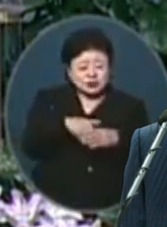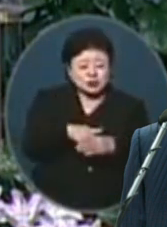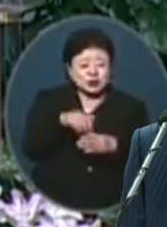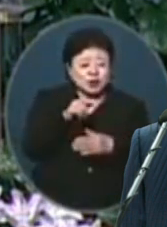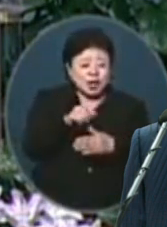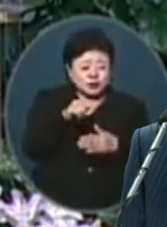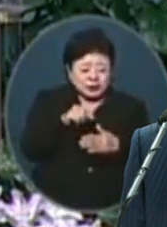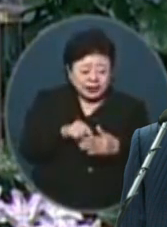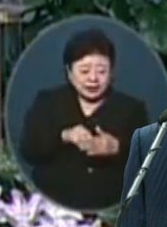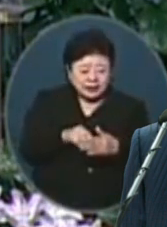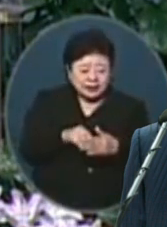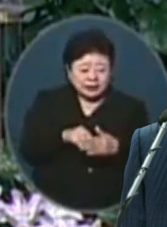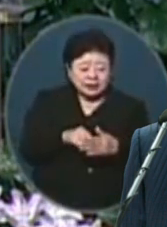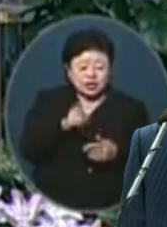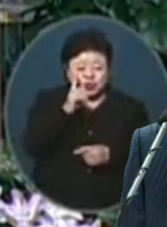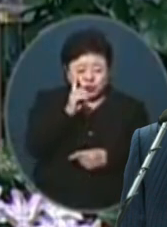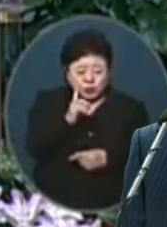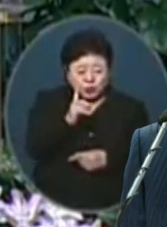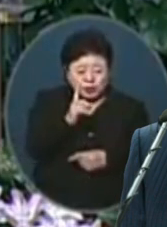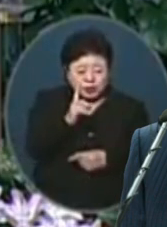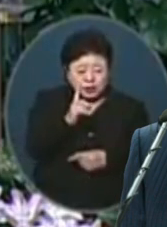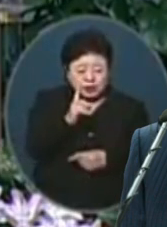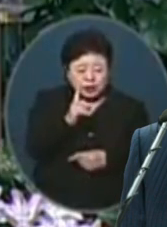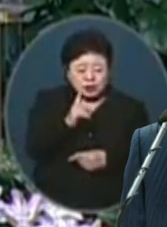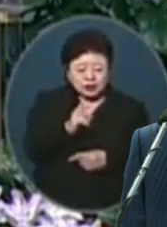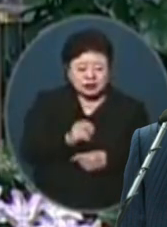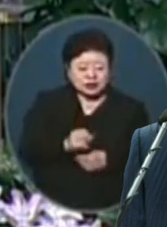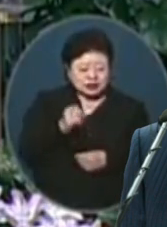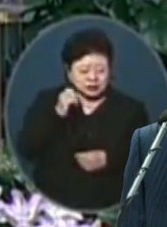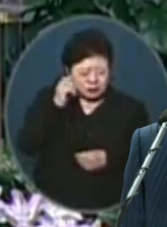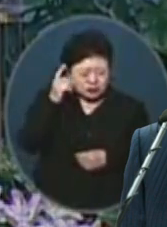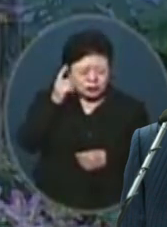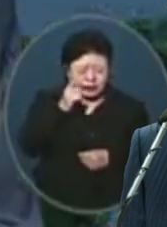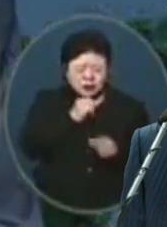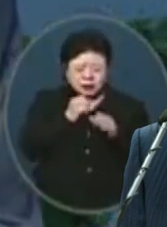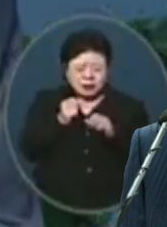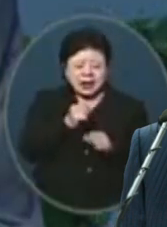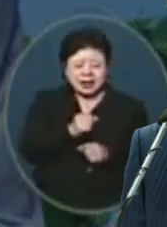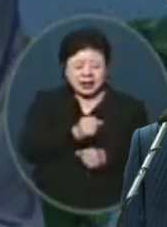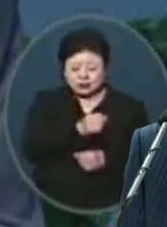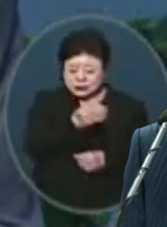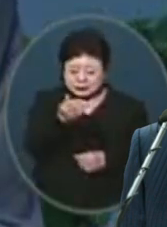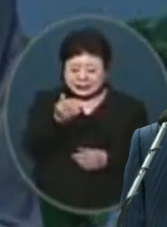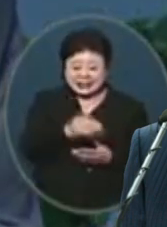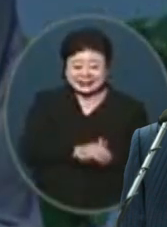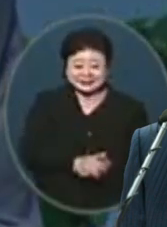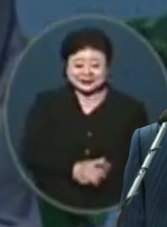가운데 유독히 우월하다고 자랑하고 있습니까?